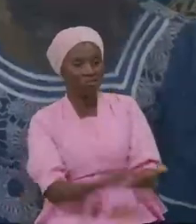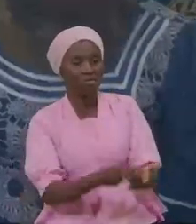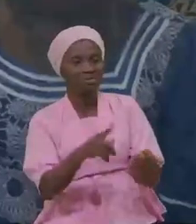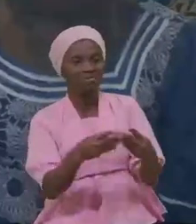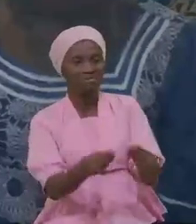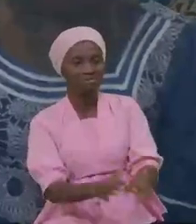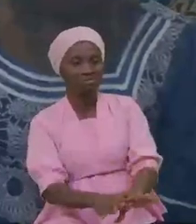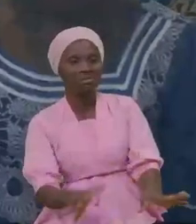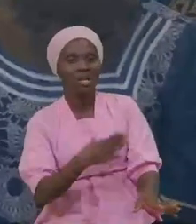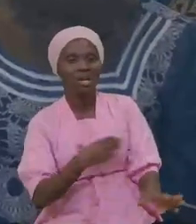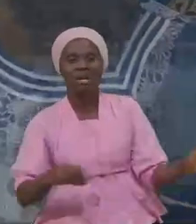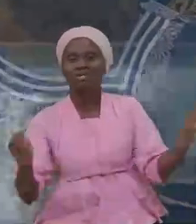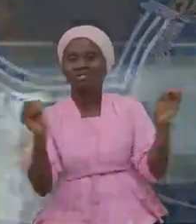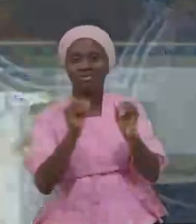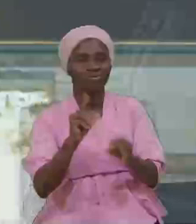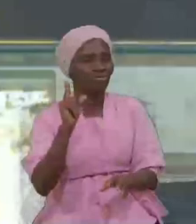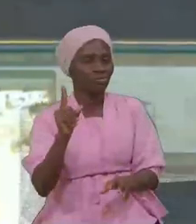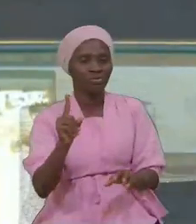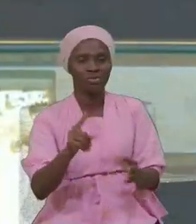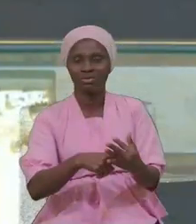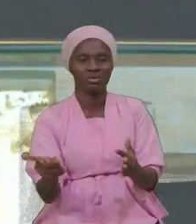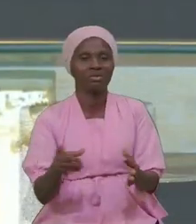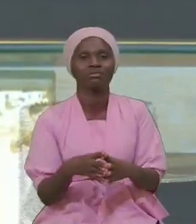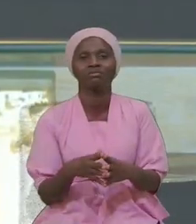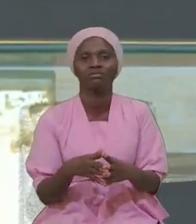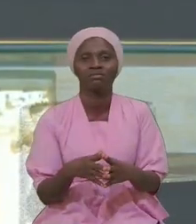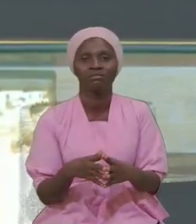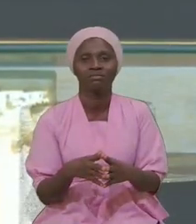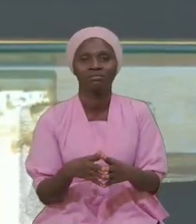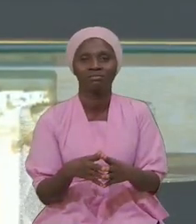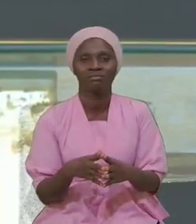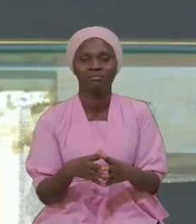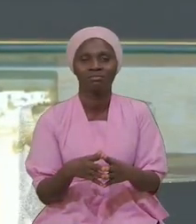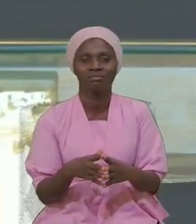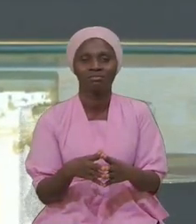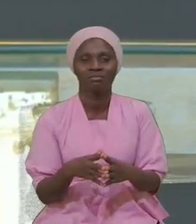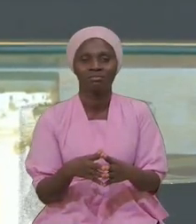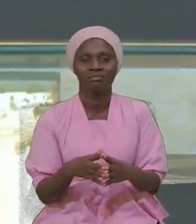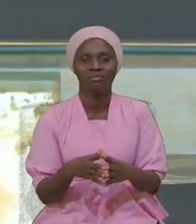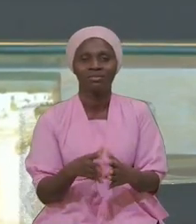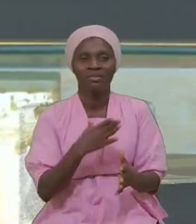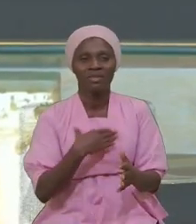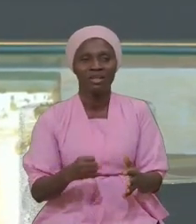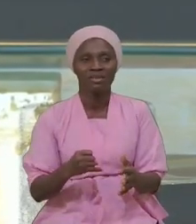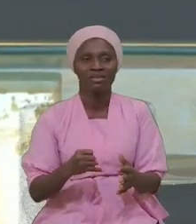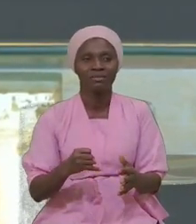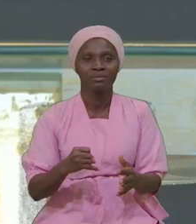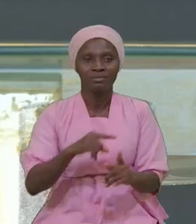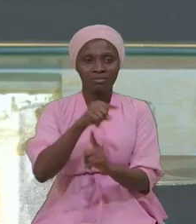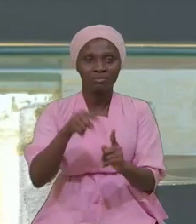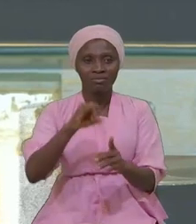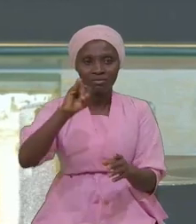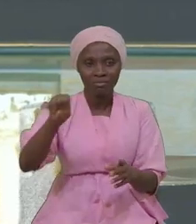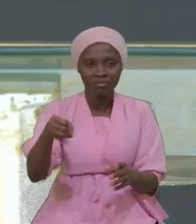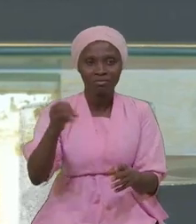Et personne n'avait échappé. Josaphat et son peuple